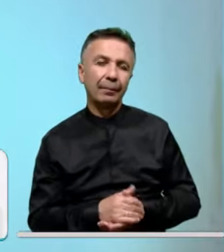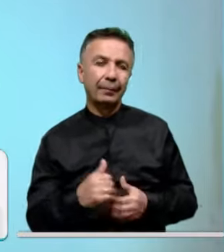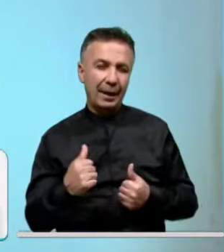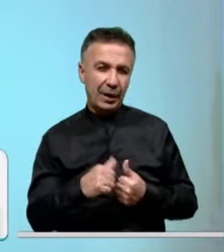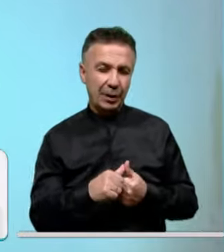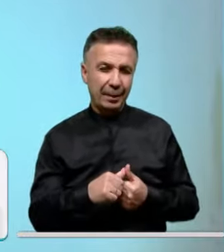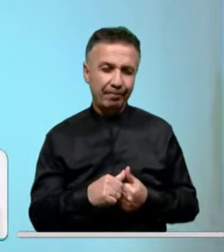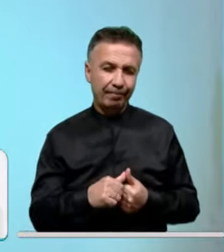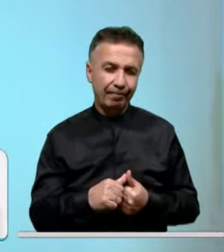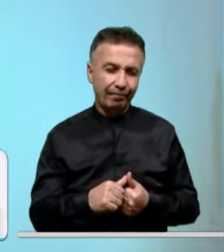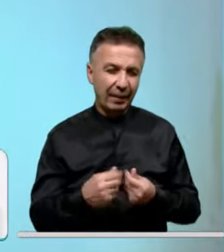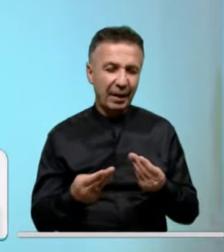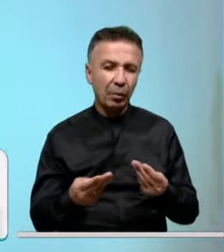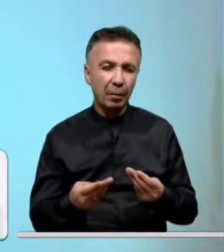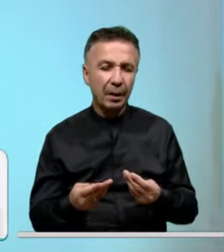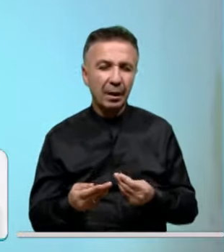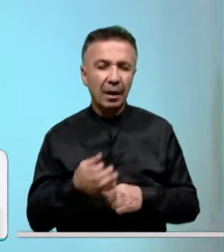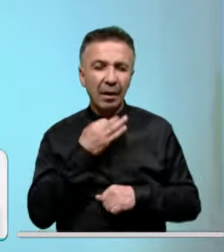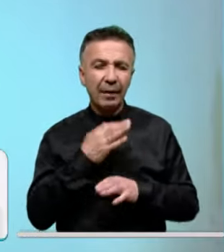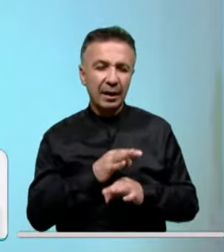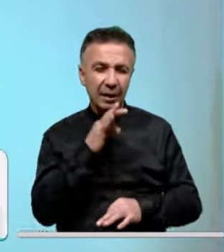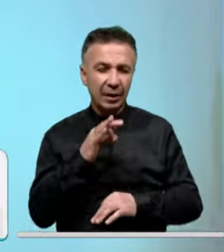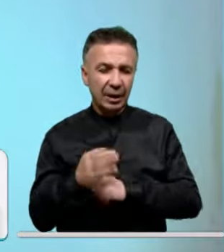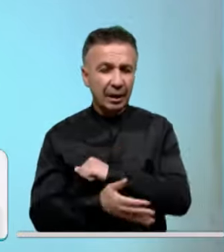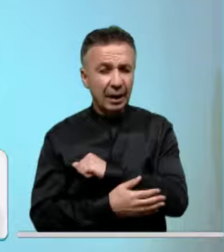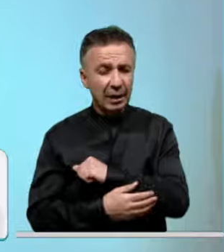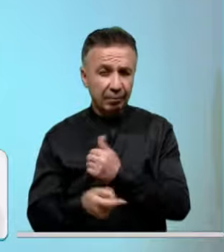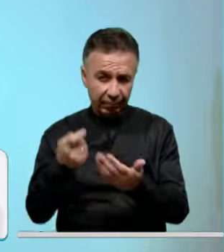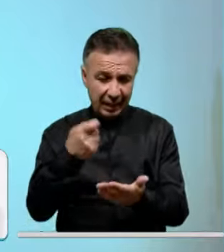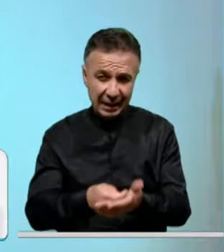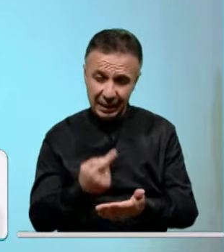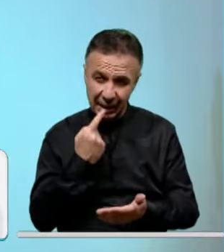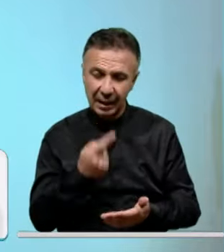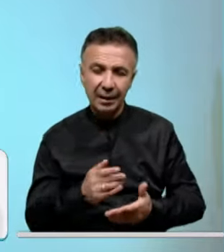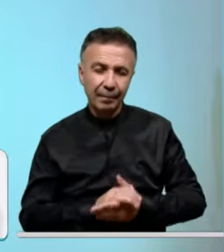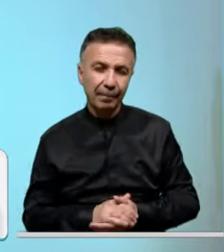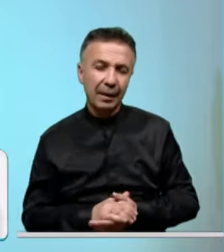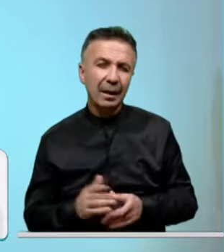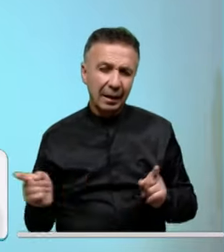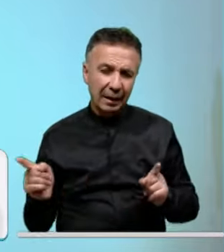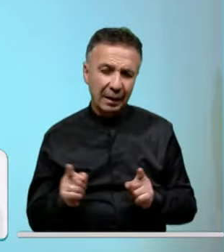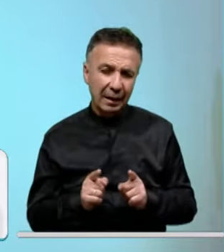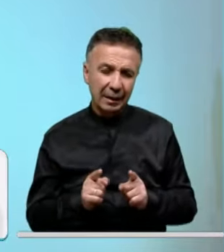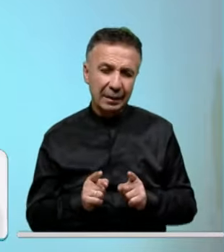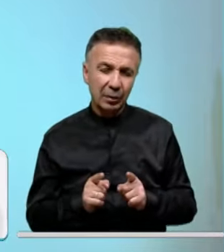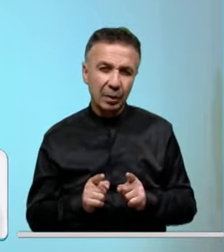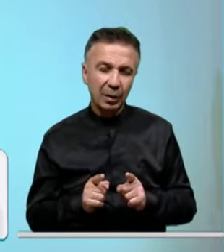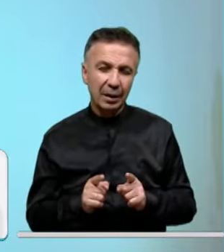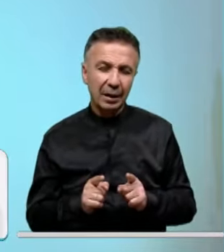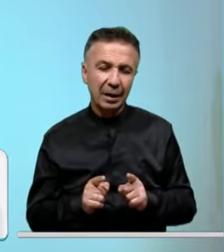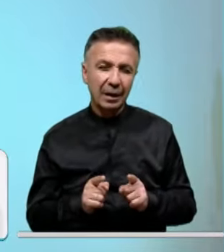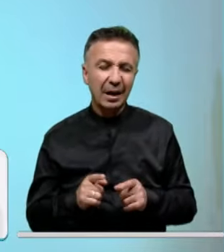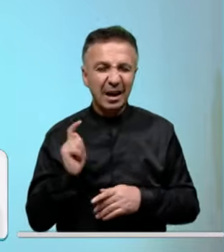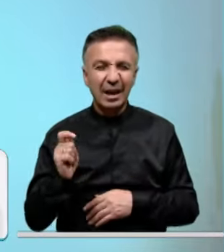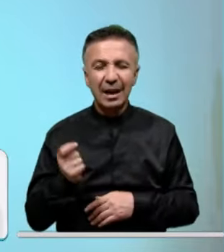verip, bunu bir hayra verirsiniz kızım dedi. Ve kısa süre sonra da vefat etti. Allah rahmet